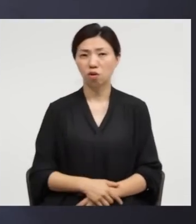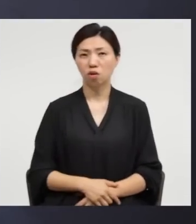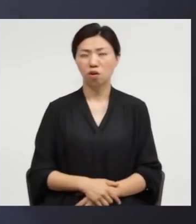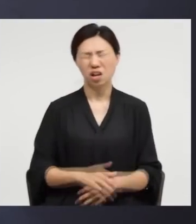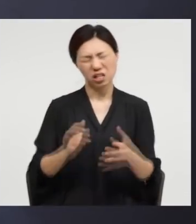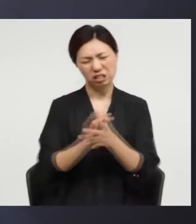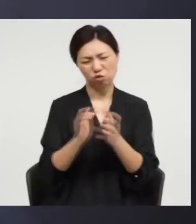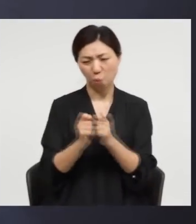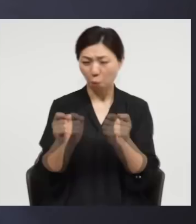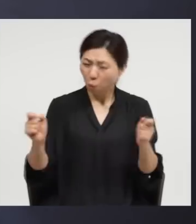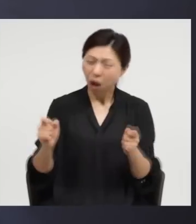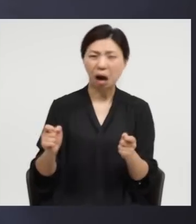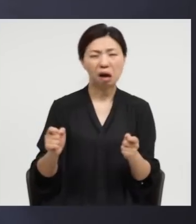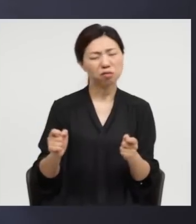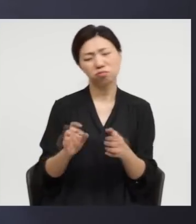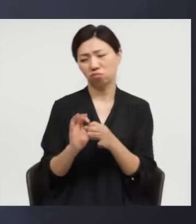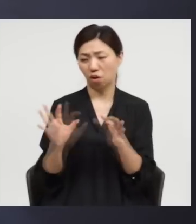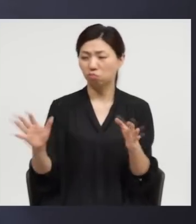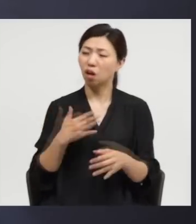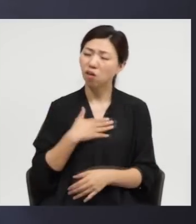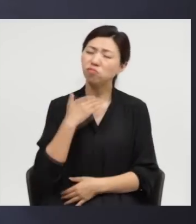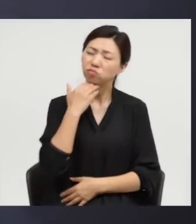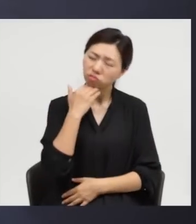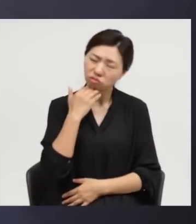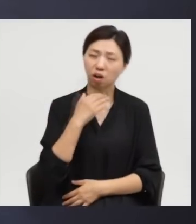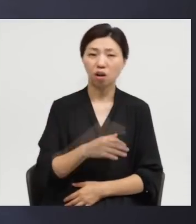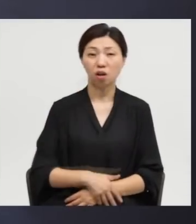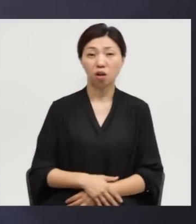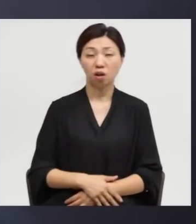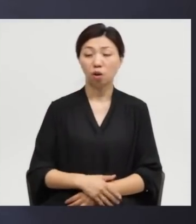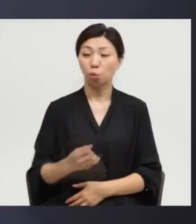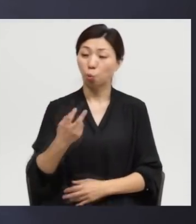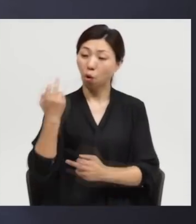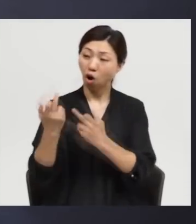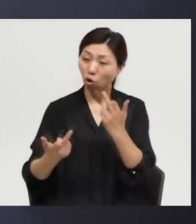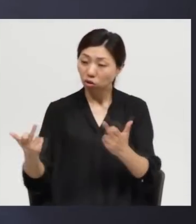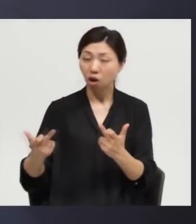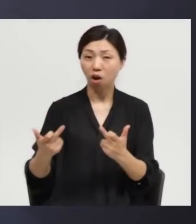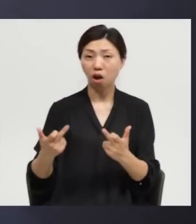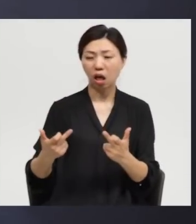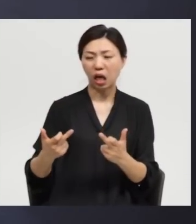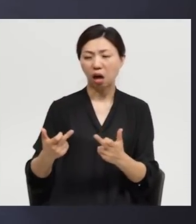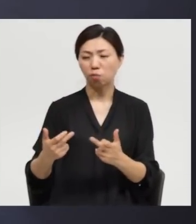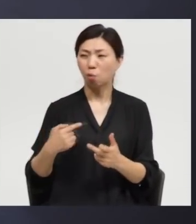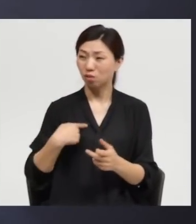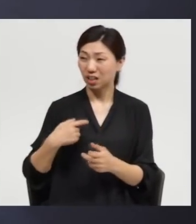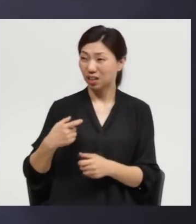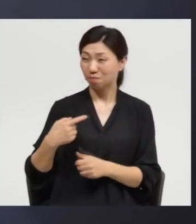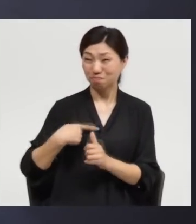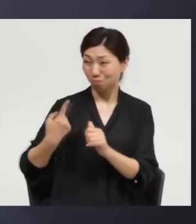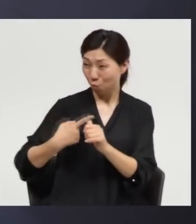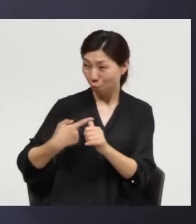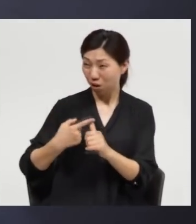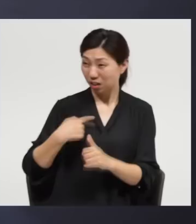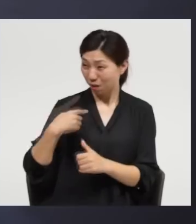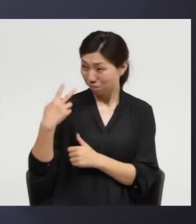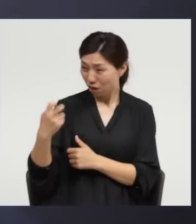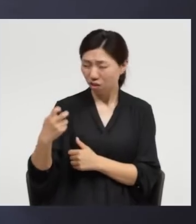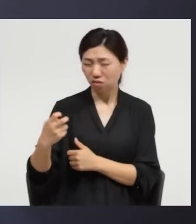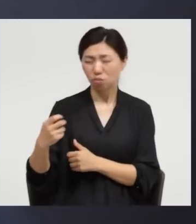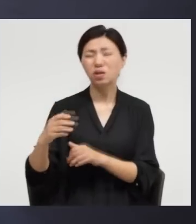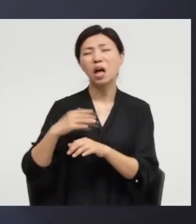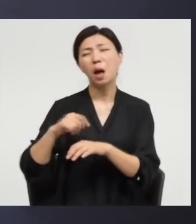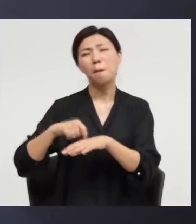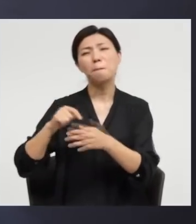절친이라도 그래 그럼 기다릴게 이렇게 하면 되고 아무리 형제라도 그래 연락 올 때까지 기다릴게 풀릴 때까지